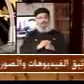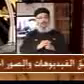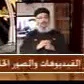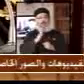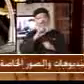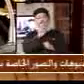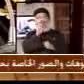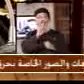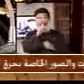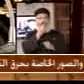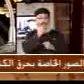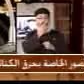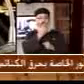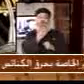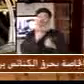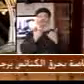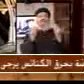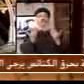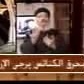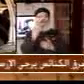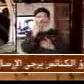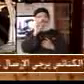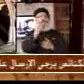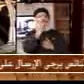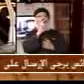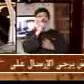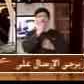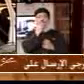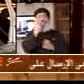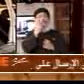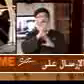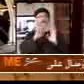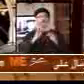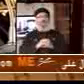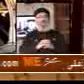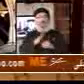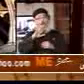فممكن اجي اسألك تقول لي مفيش، لان الحاجة اللي وياك بتاعتك انت بس.